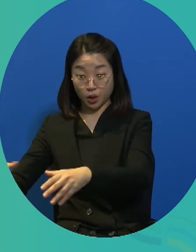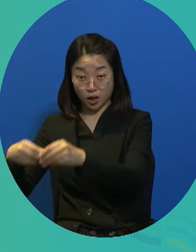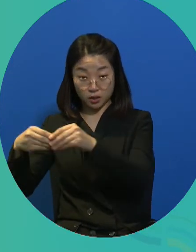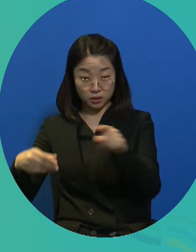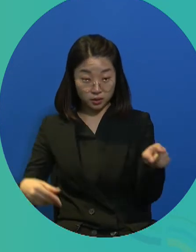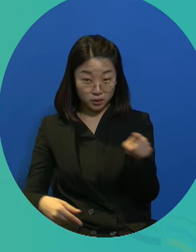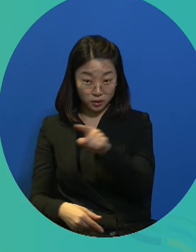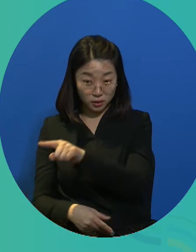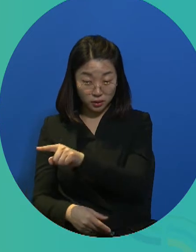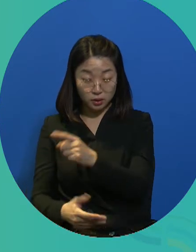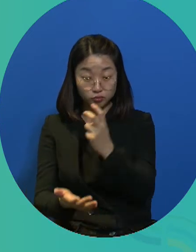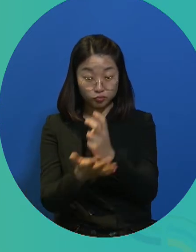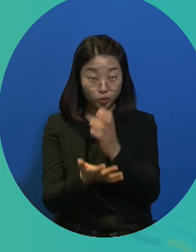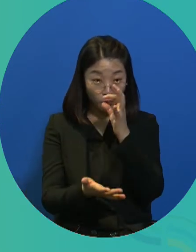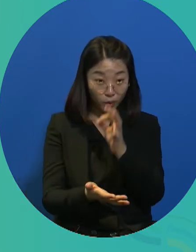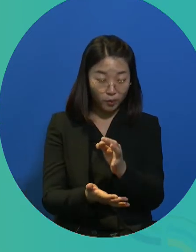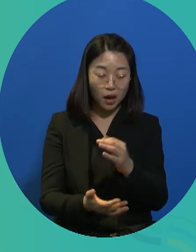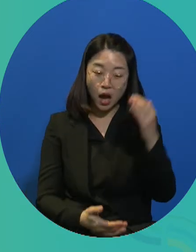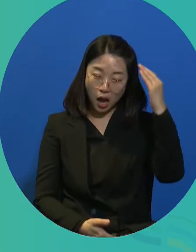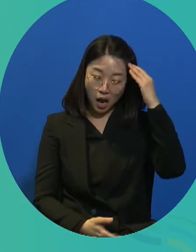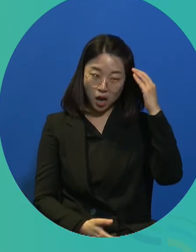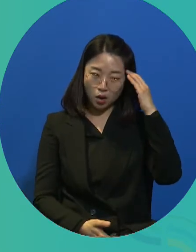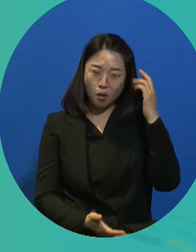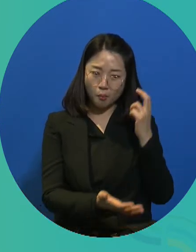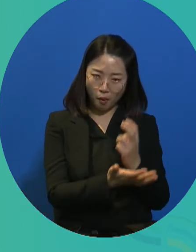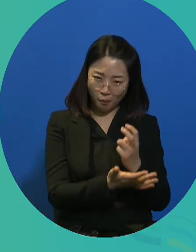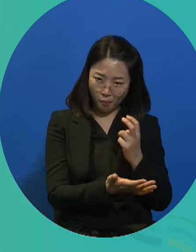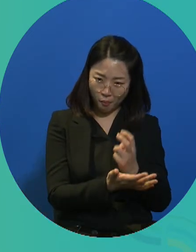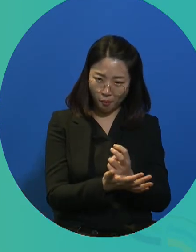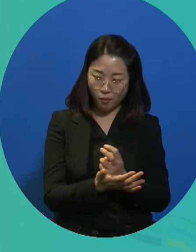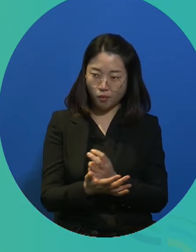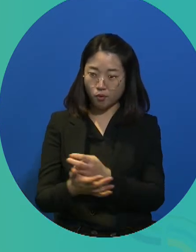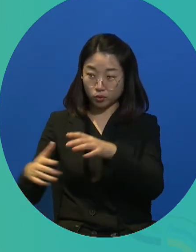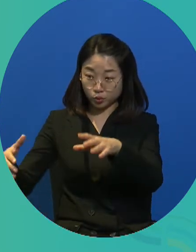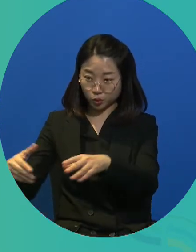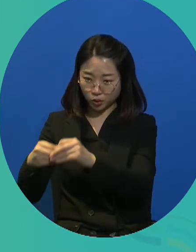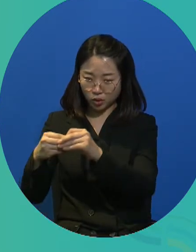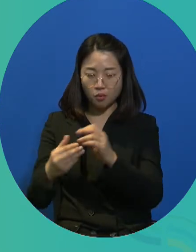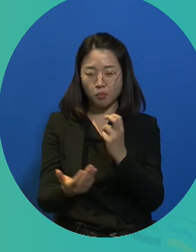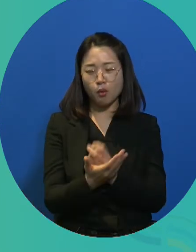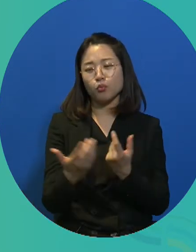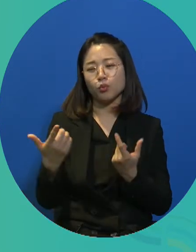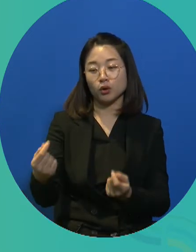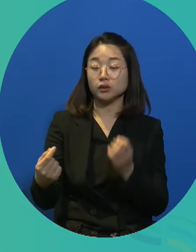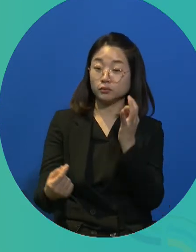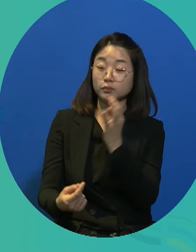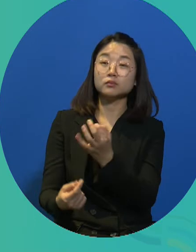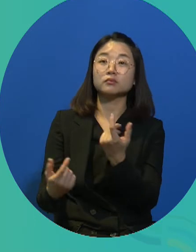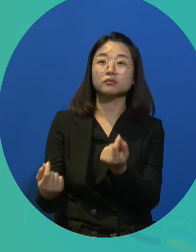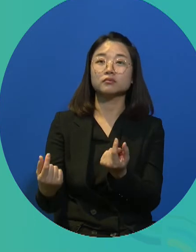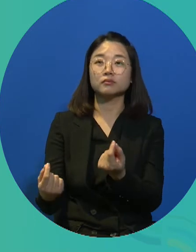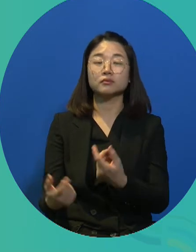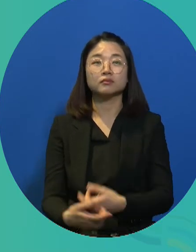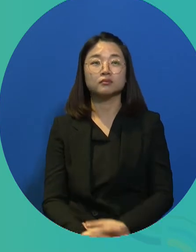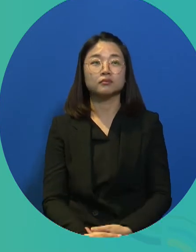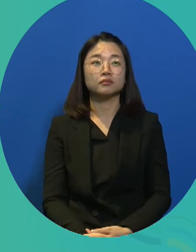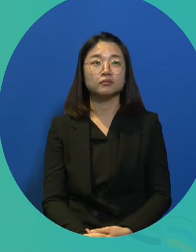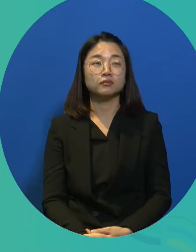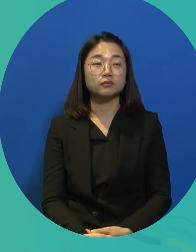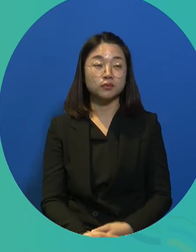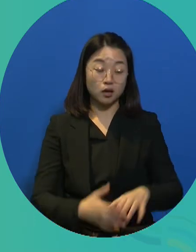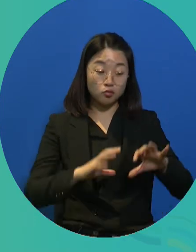승인된 국제법규는 국내법과 같은 효력을 가진다라고 규정을 하고 있는데요. 이러한 국내법과